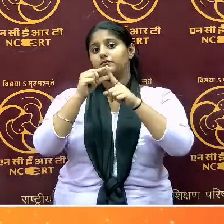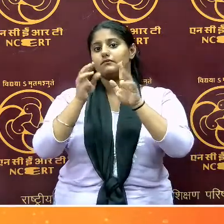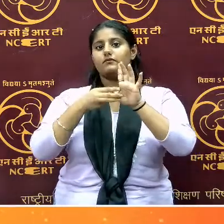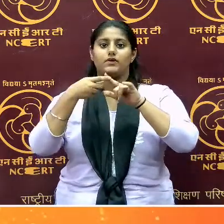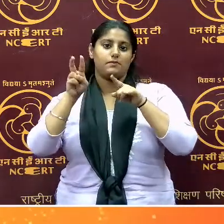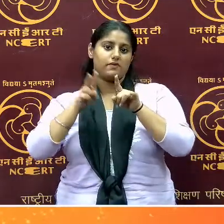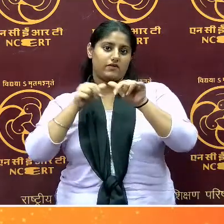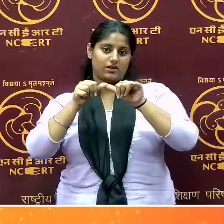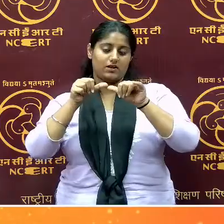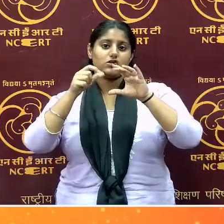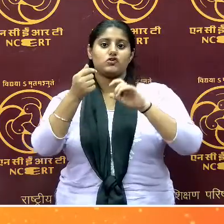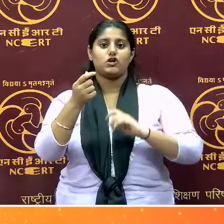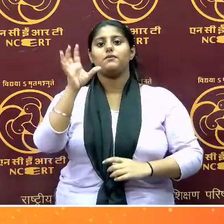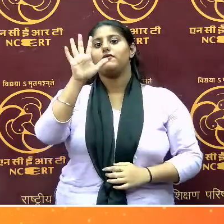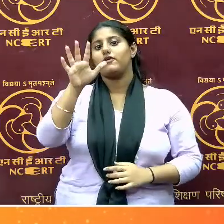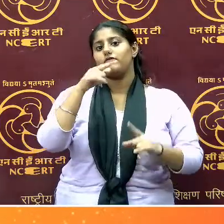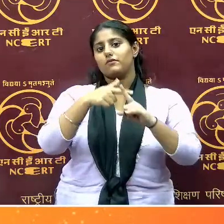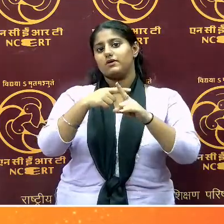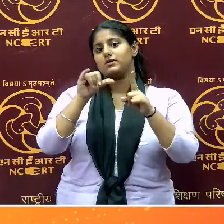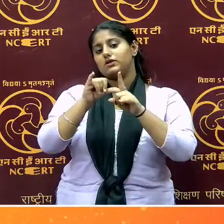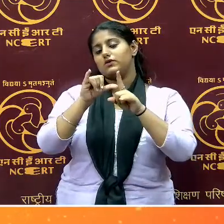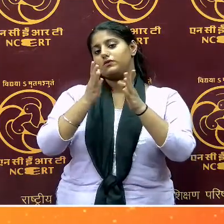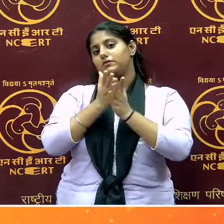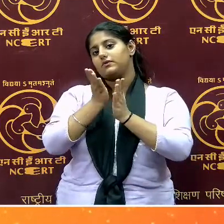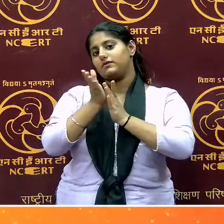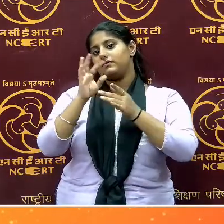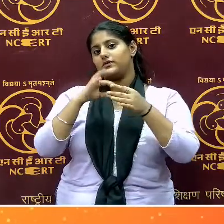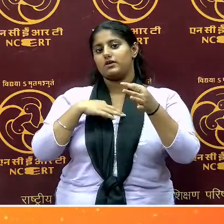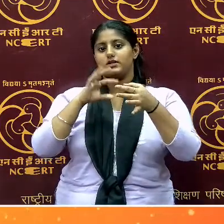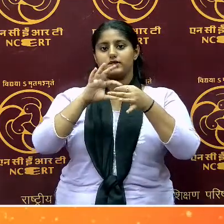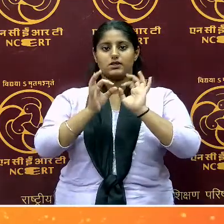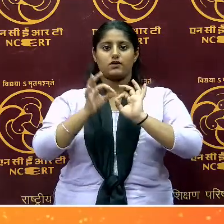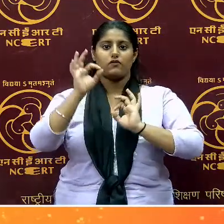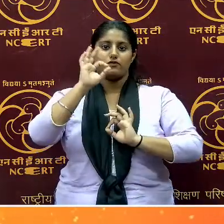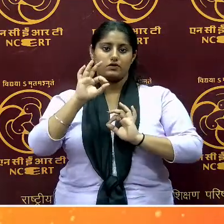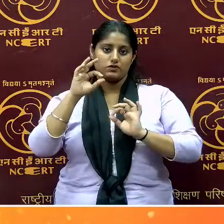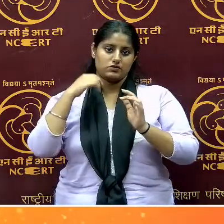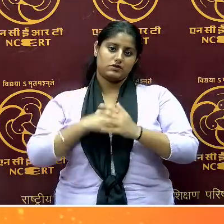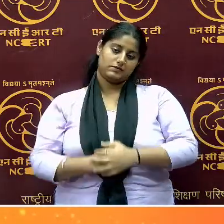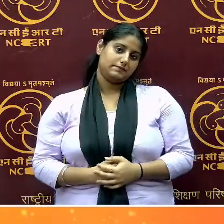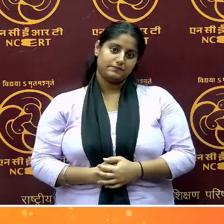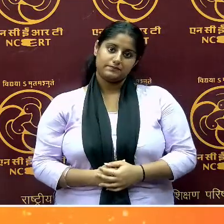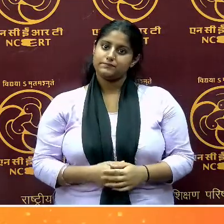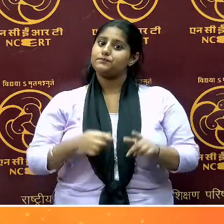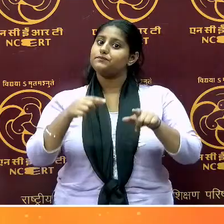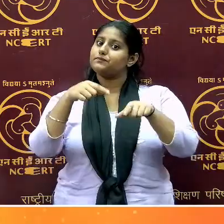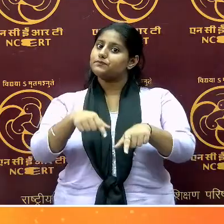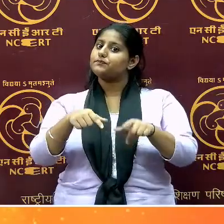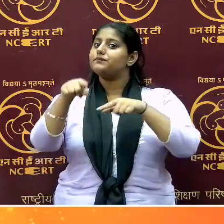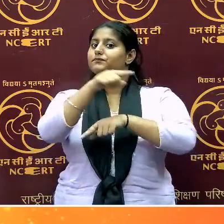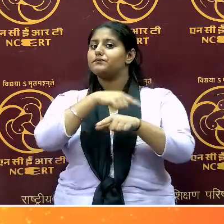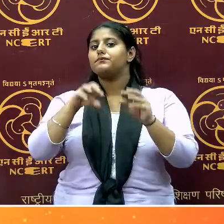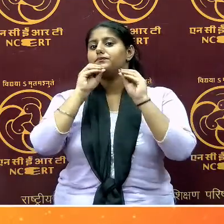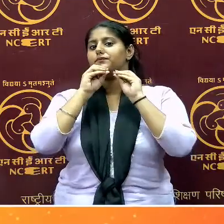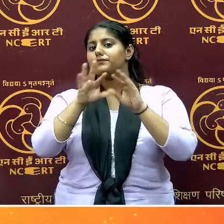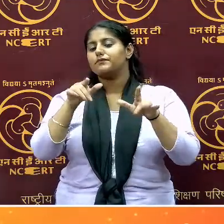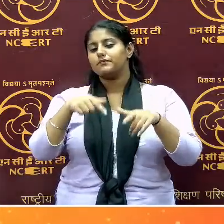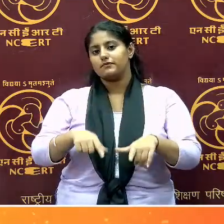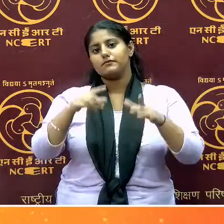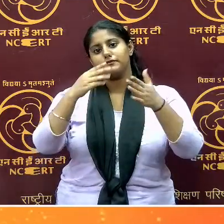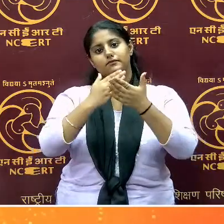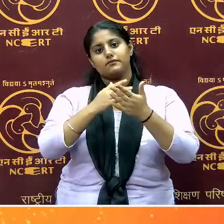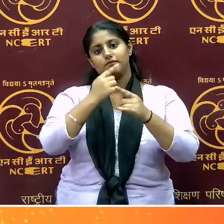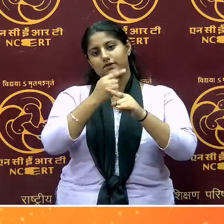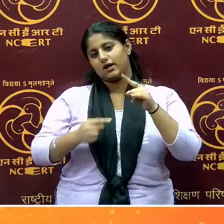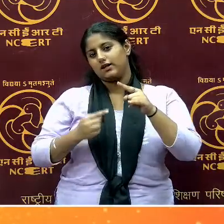channel number 5 and also on our official YouTube handle NCERT official. वेल आप सभी को बता दें आज का हमारा ये